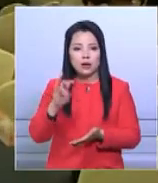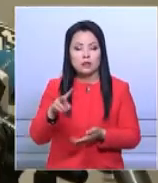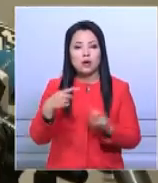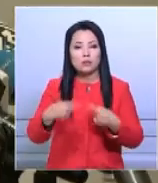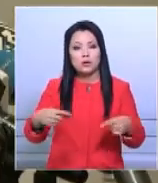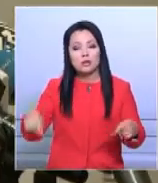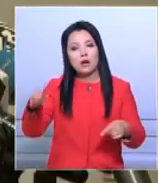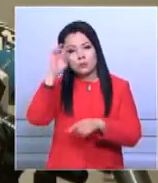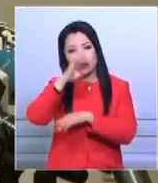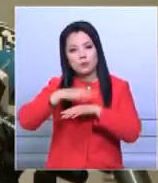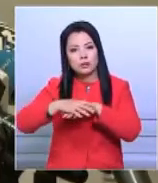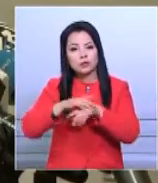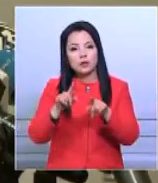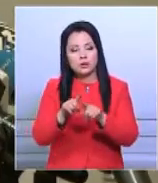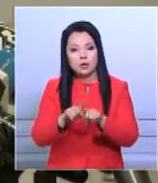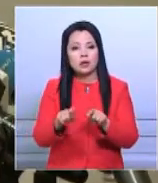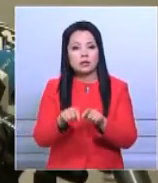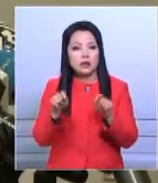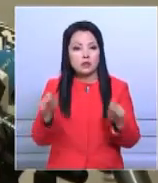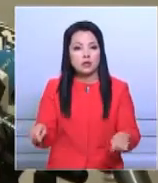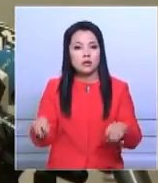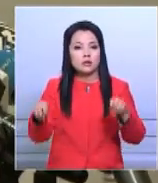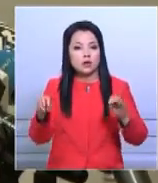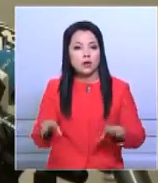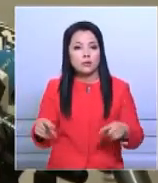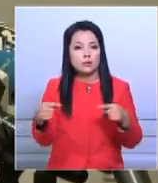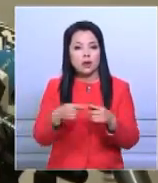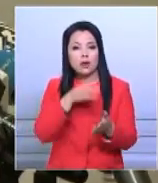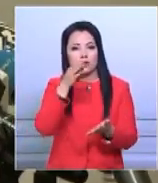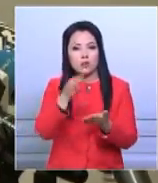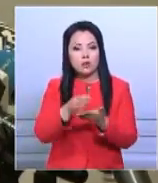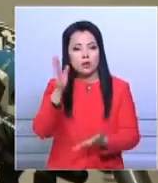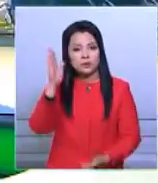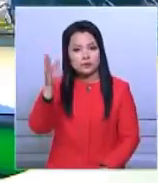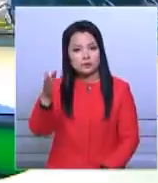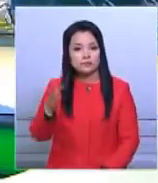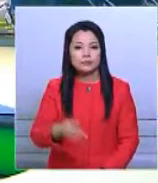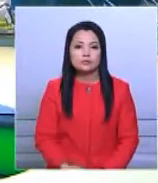мемлекеттер бұл үрдіске қатысса ғана бір шешімге келе аламыз.